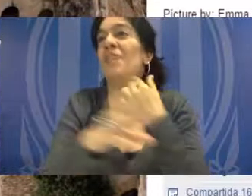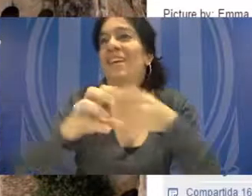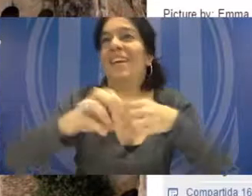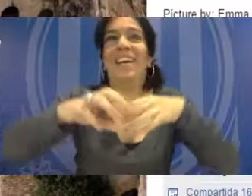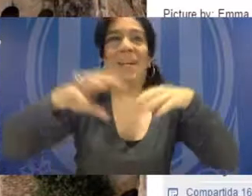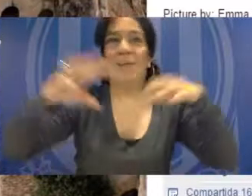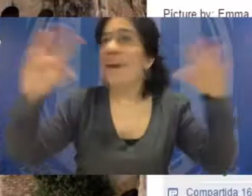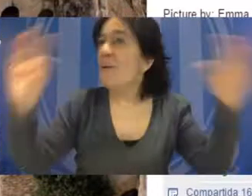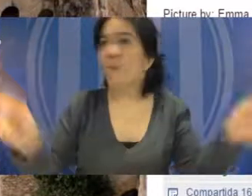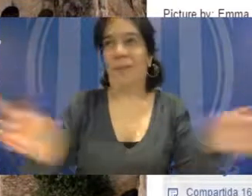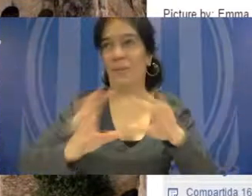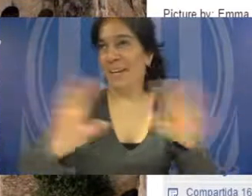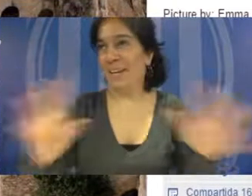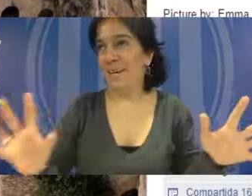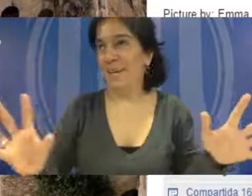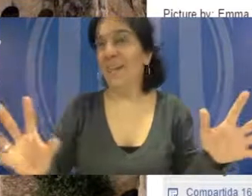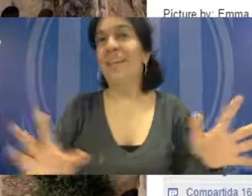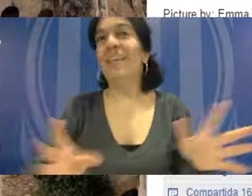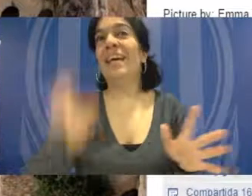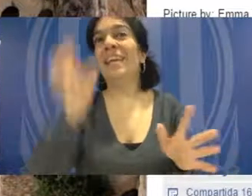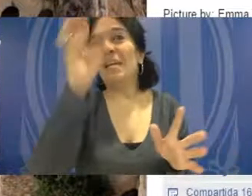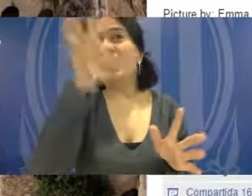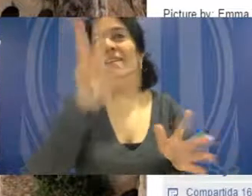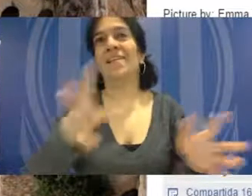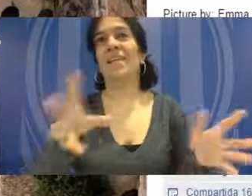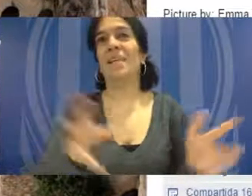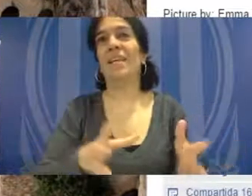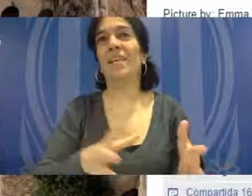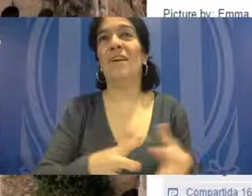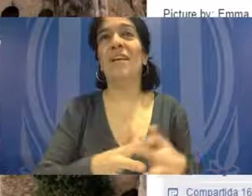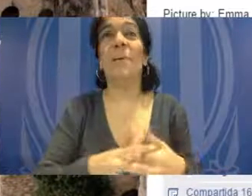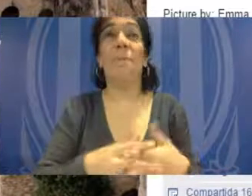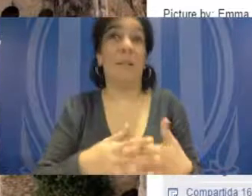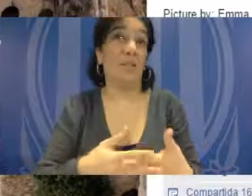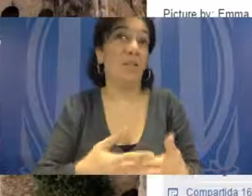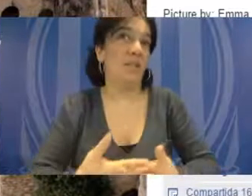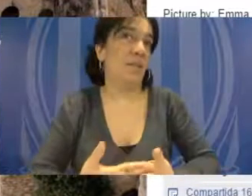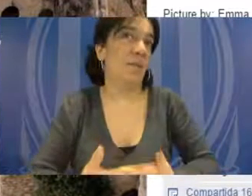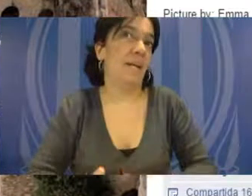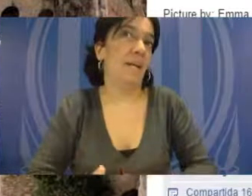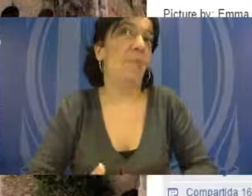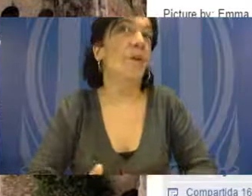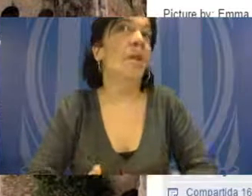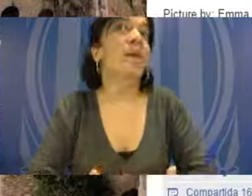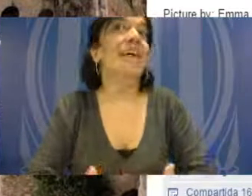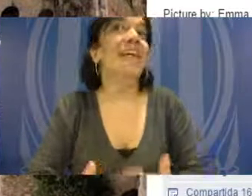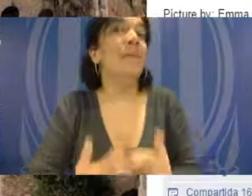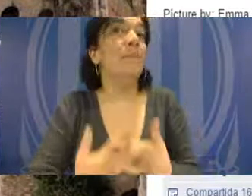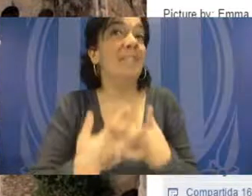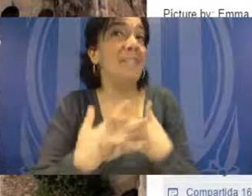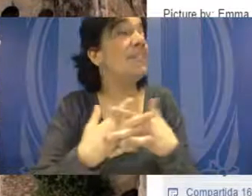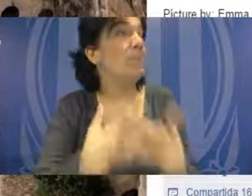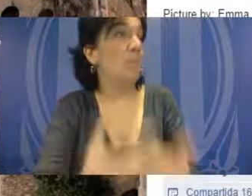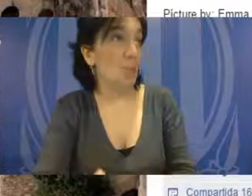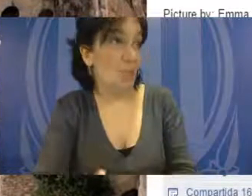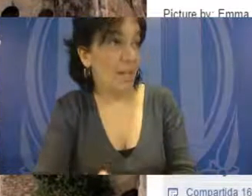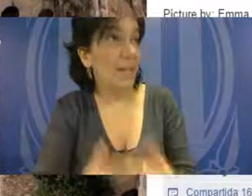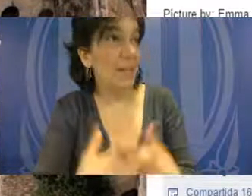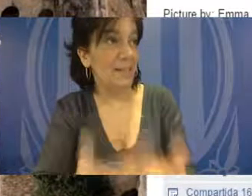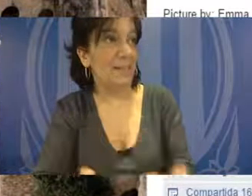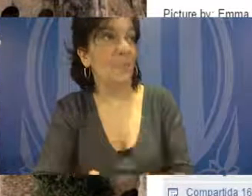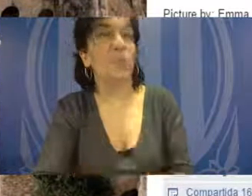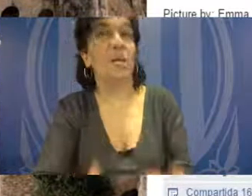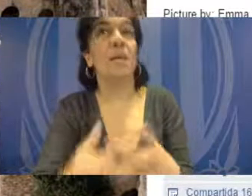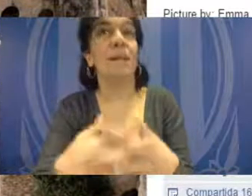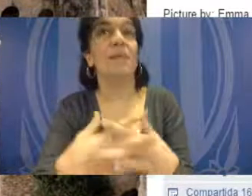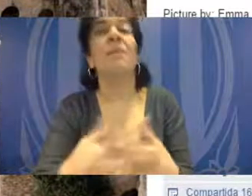llavors hi havia aigua per tot arreu. I aquesta imatge de Sant Miquel del Fai era preciosa, ens va agradar molt, i sense promocionar-la,